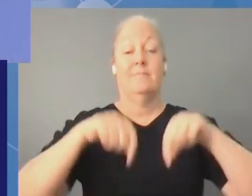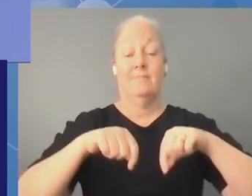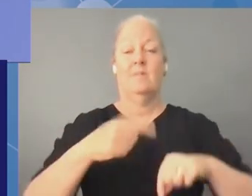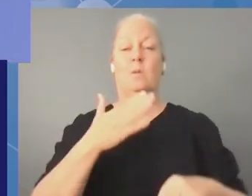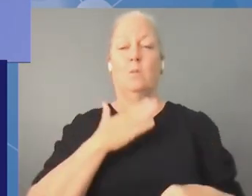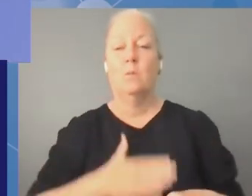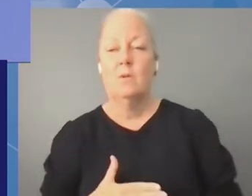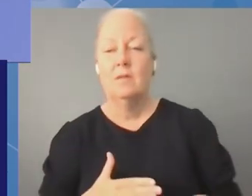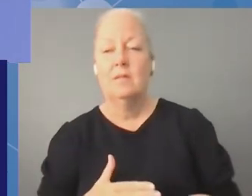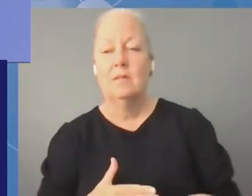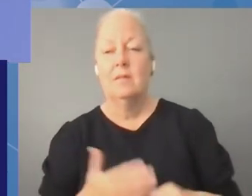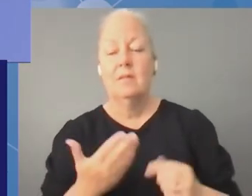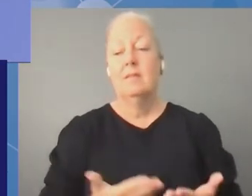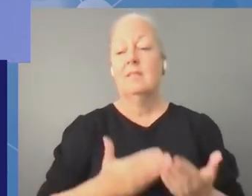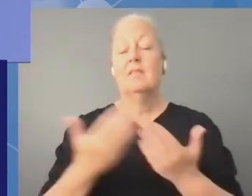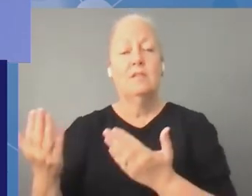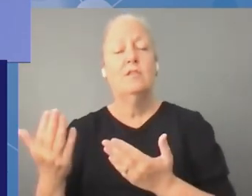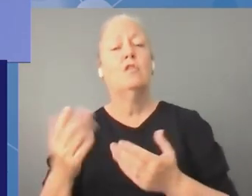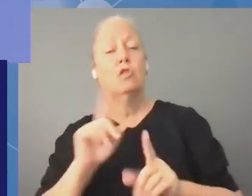的会包含的吧。